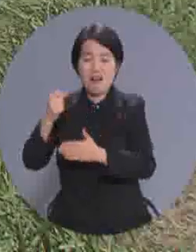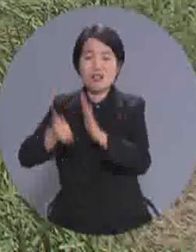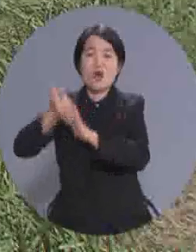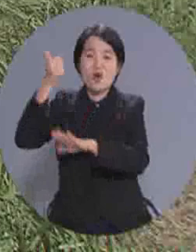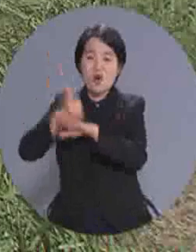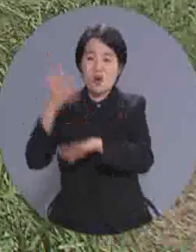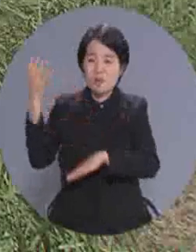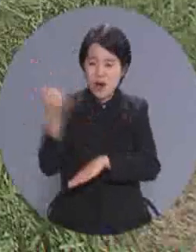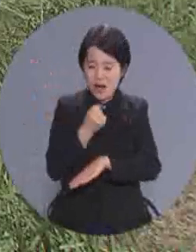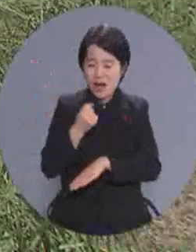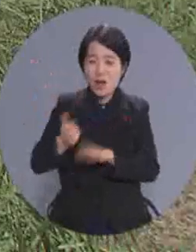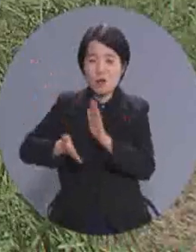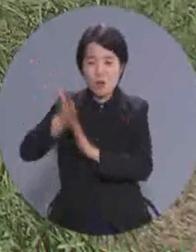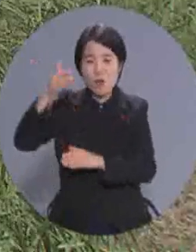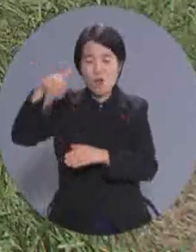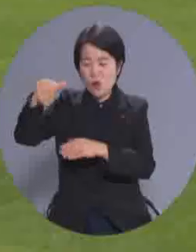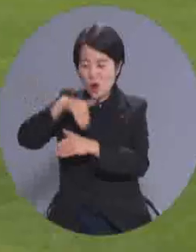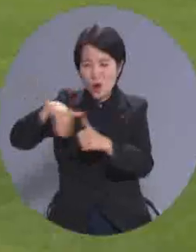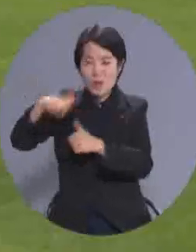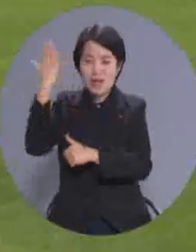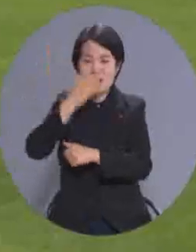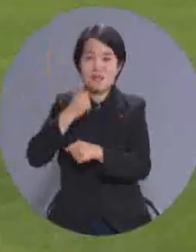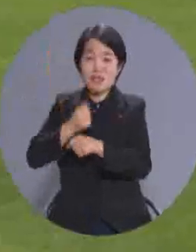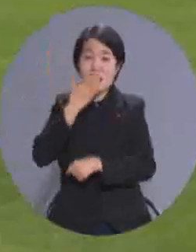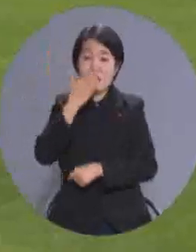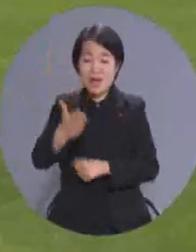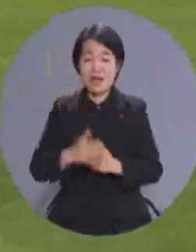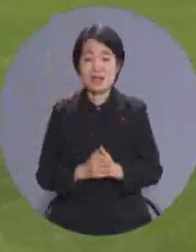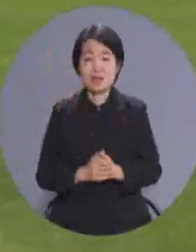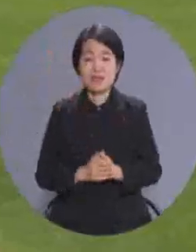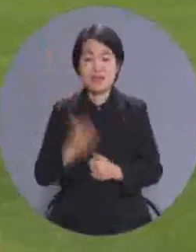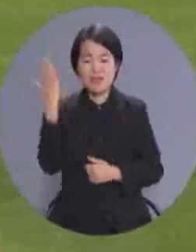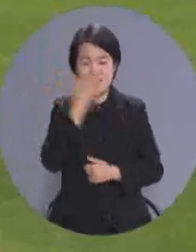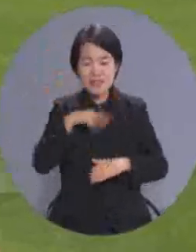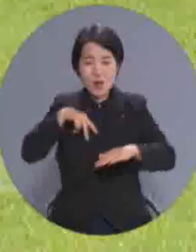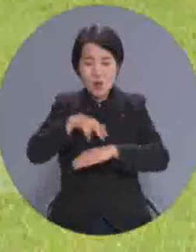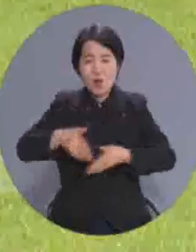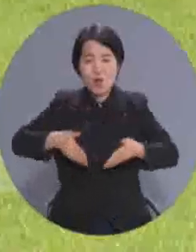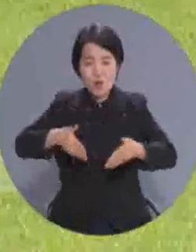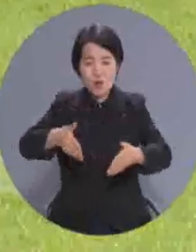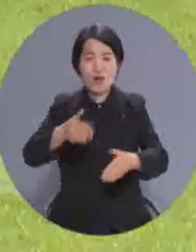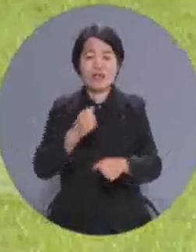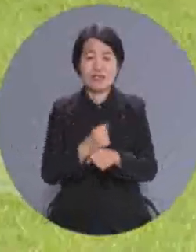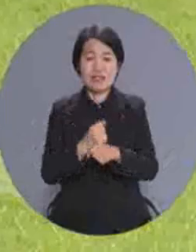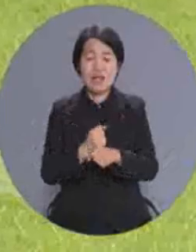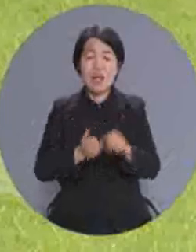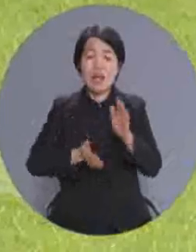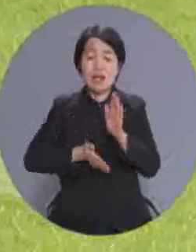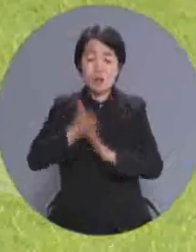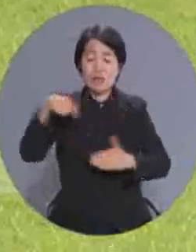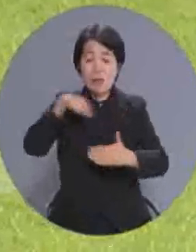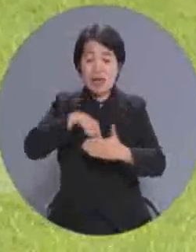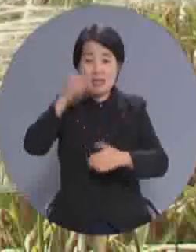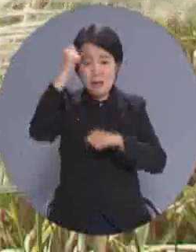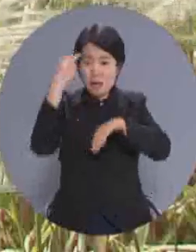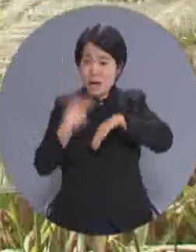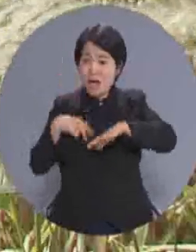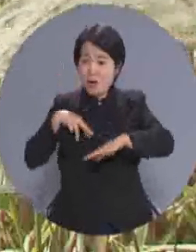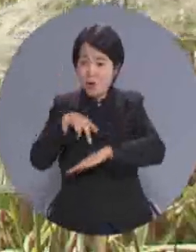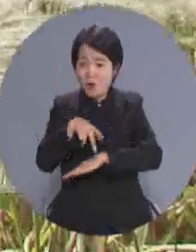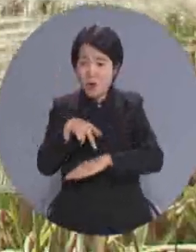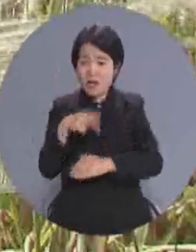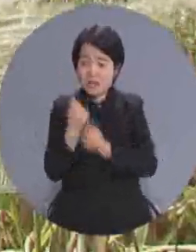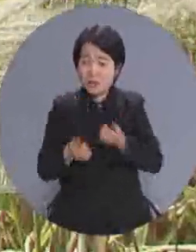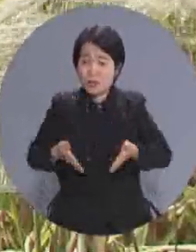추진 동력까지 확보한 상태입니다. 또한 쾌적한 보행 환경과 도심 어신길, 자전거 도로 정비 등을